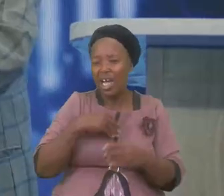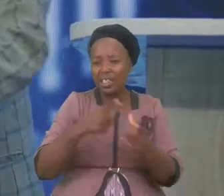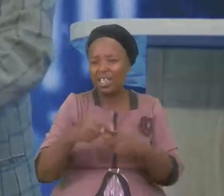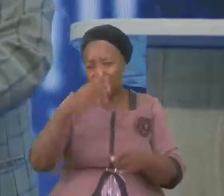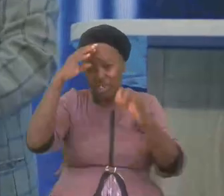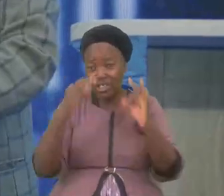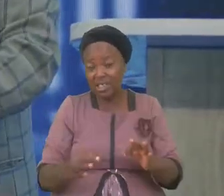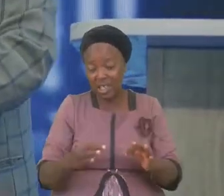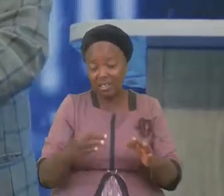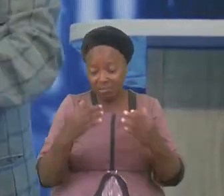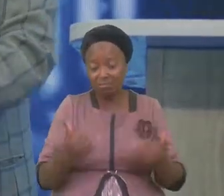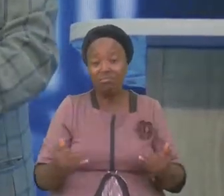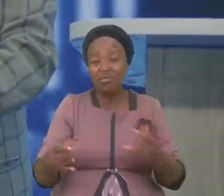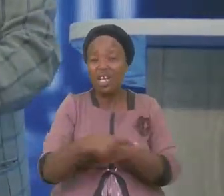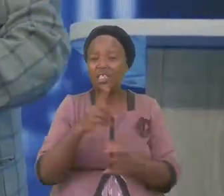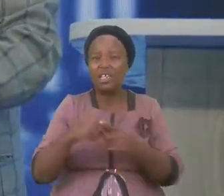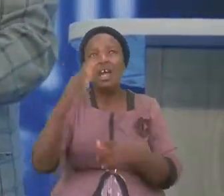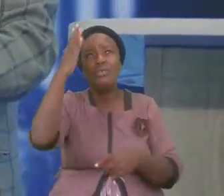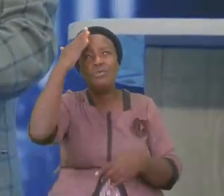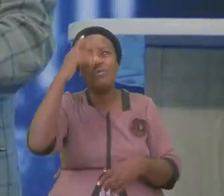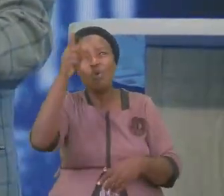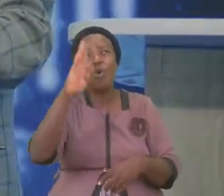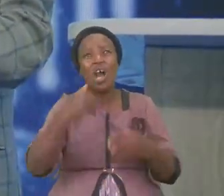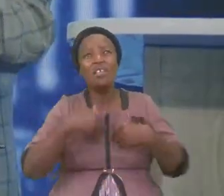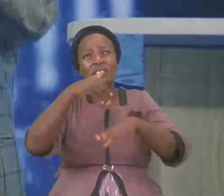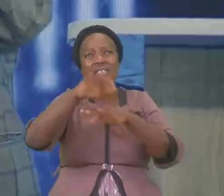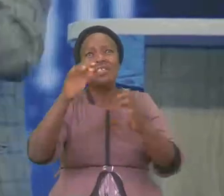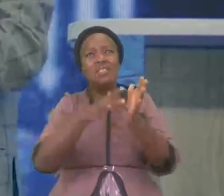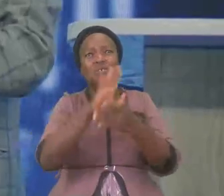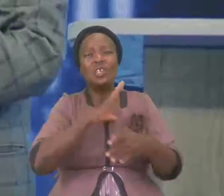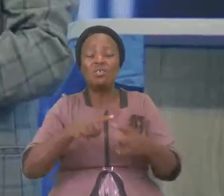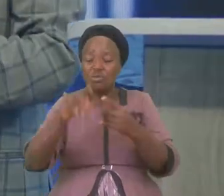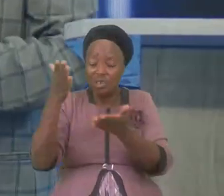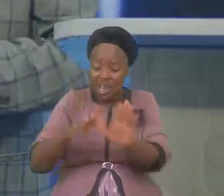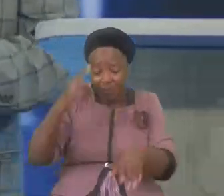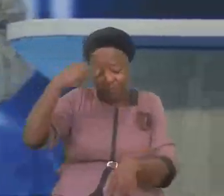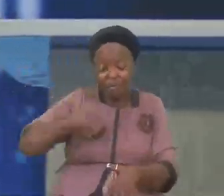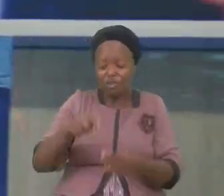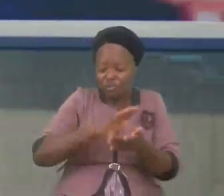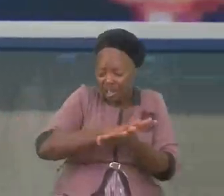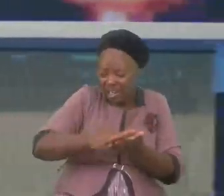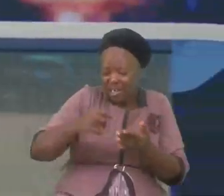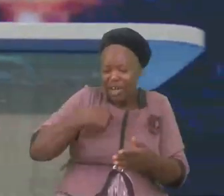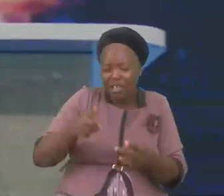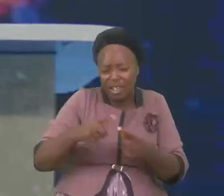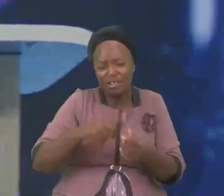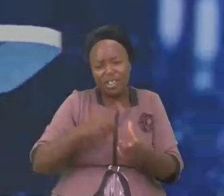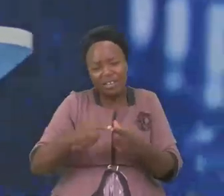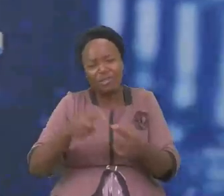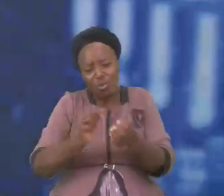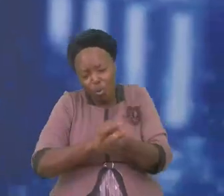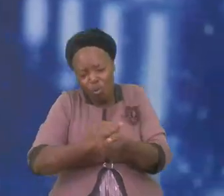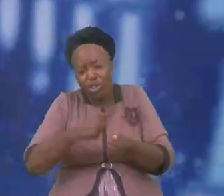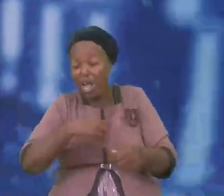et dire oui, je sais que Dieu a envoyé Christ mourir pour moi, me purifier, me laver et